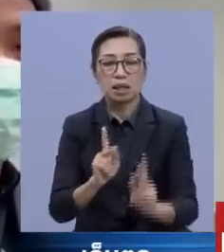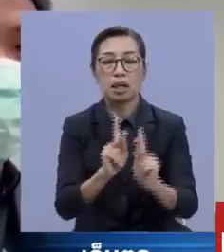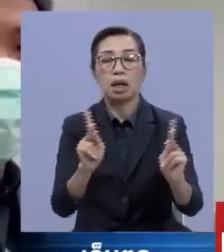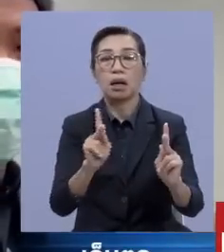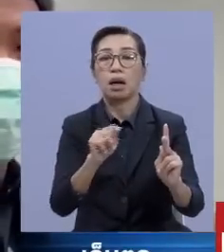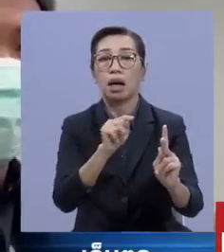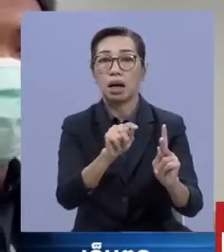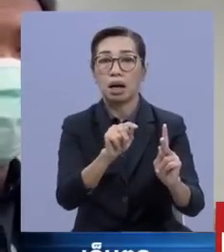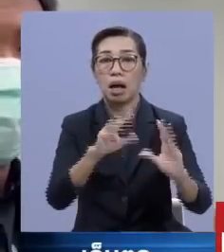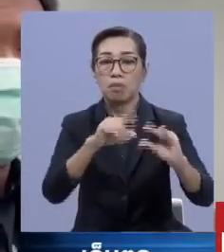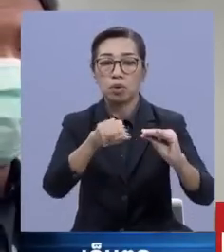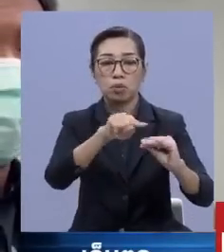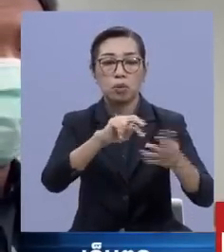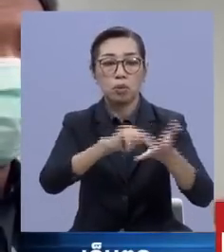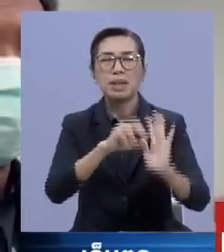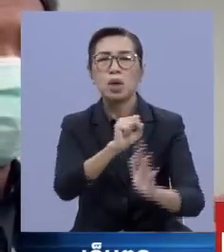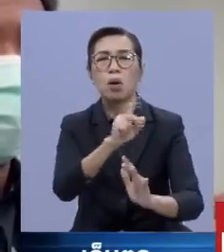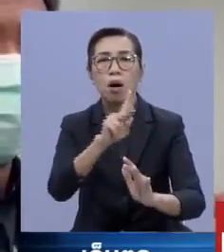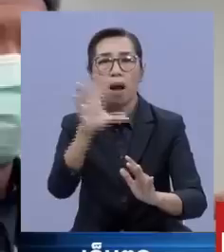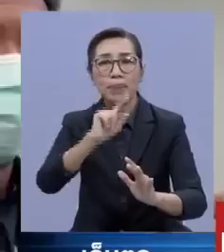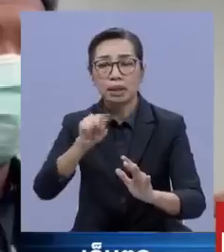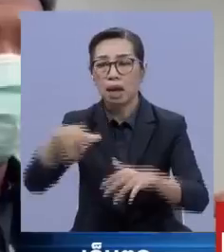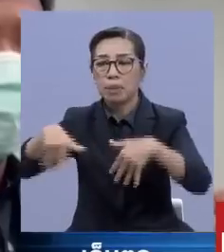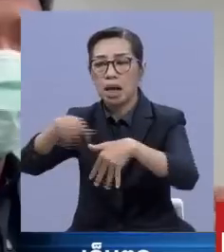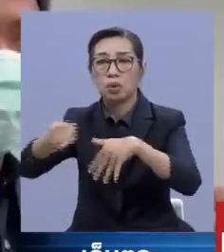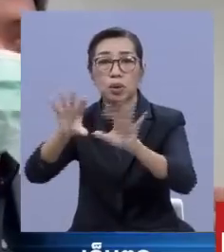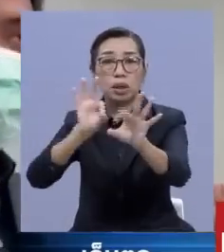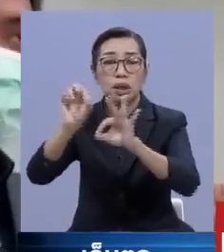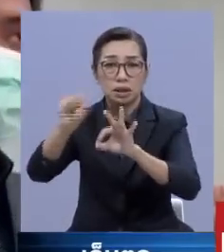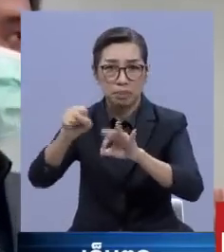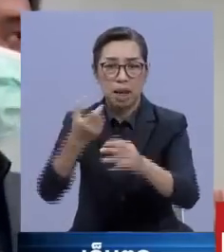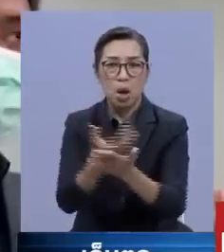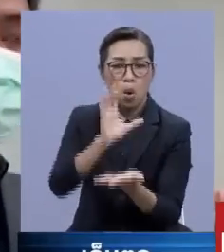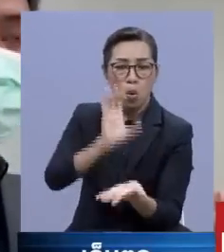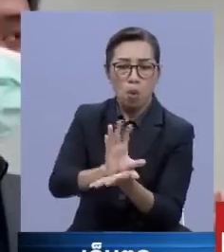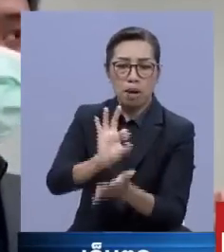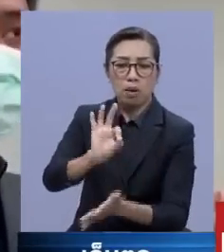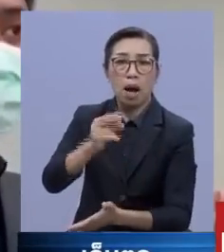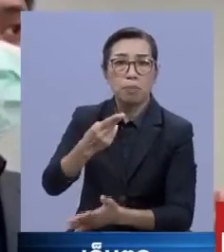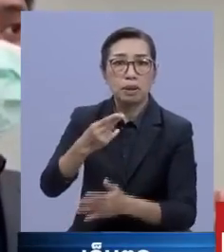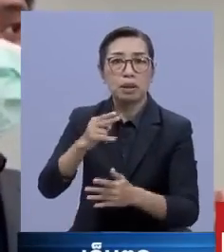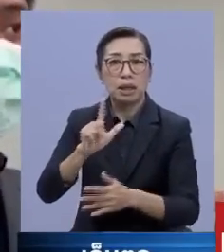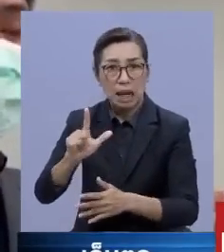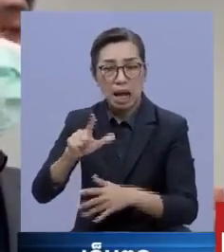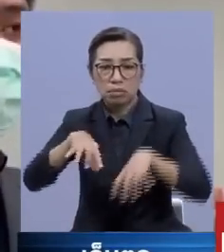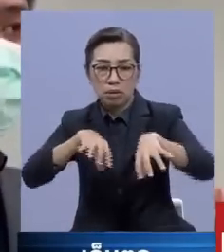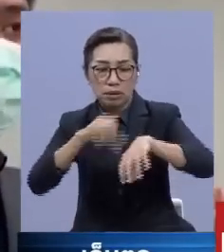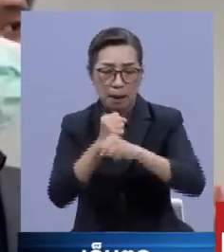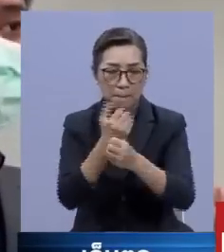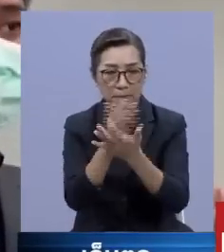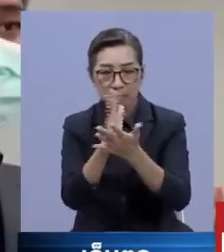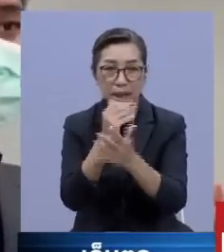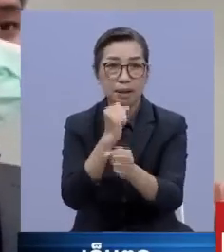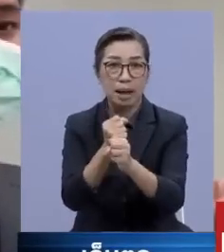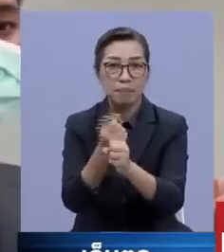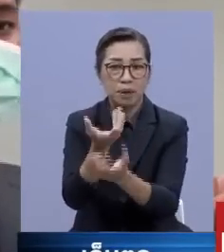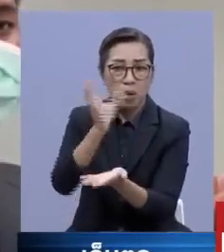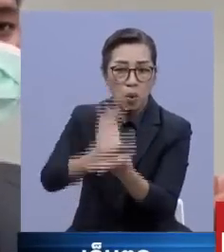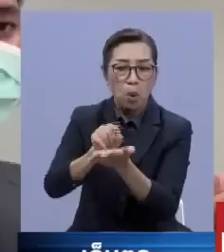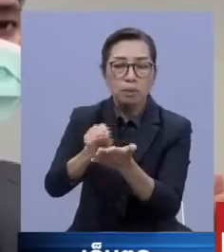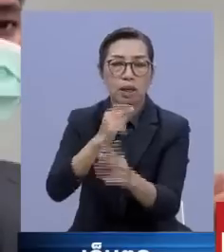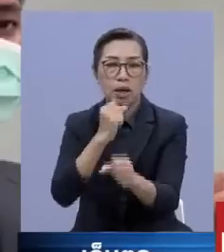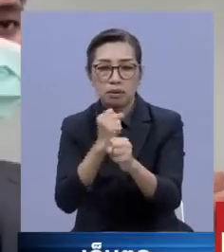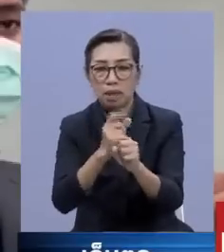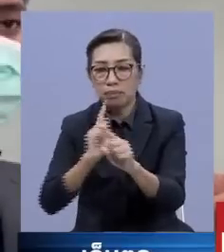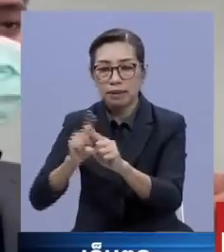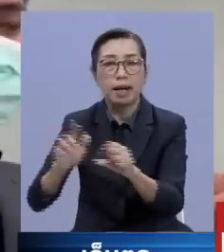ประชาชนที่เลือกมาใช่ไหมฝ่ายบริหารก็มีหน้าที่เสนอประมาณไปแล้วกรอบ90,000 ล้านนะก็เราคิดว่าคงดีฮะว่าเป็นงบประมาณที่เราได้ทำอย่างเต็ม